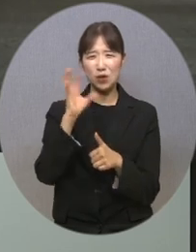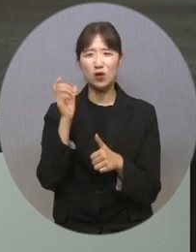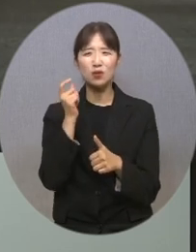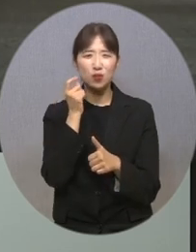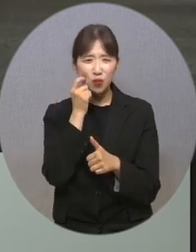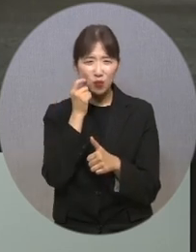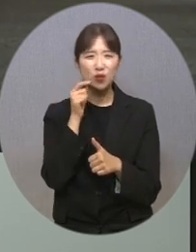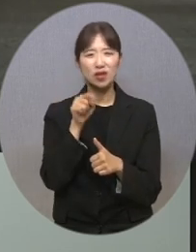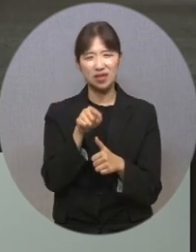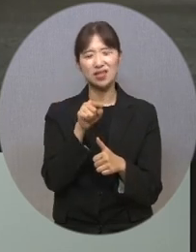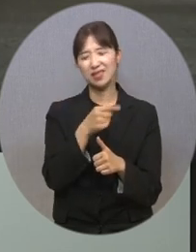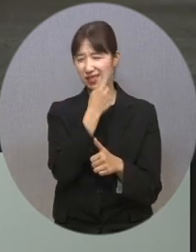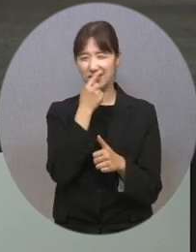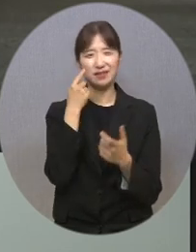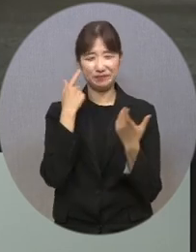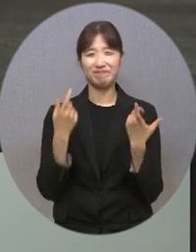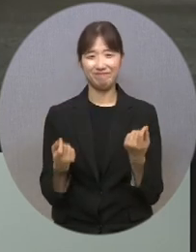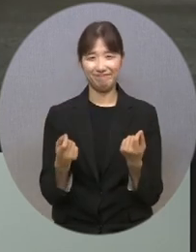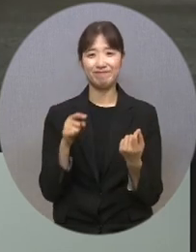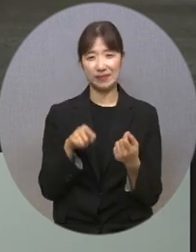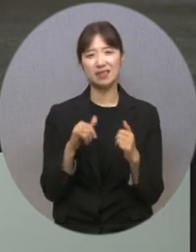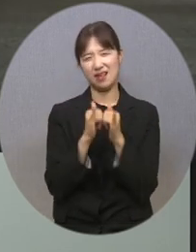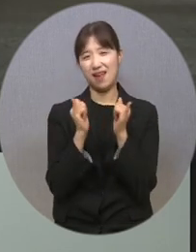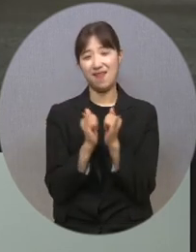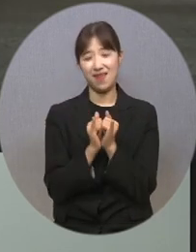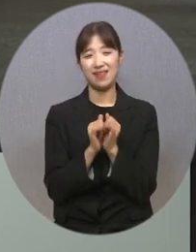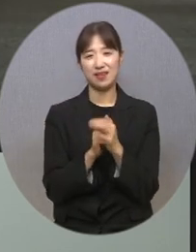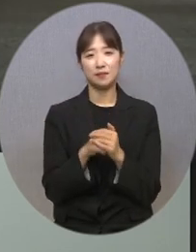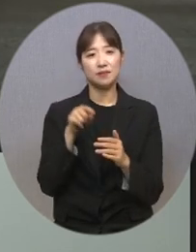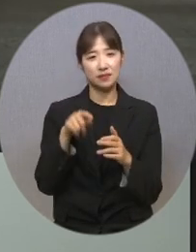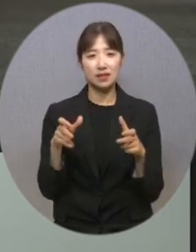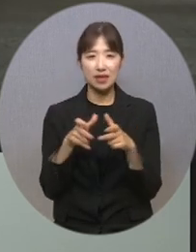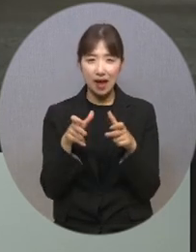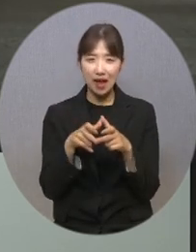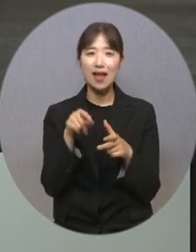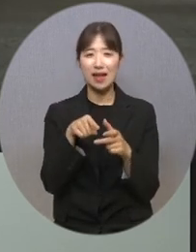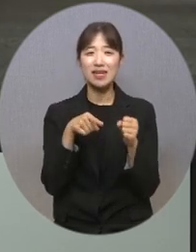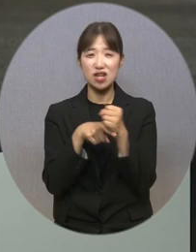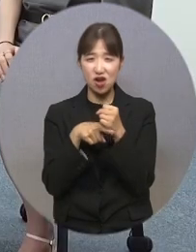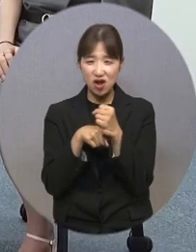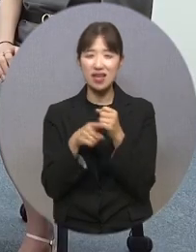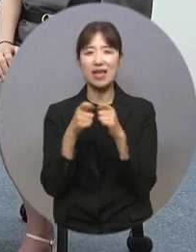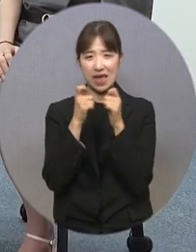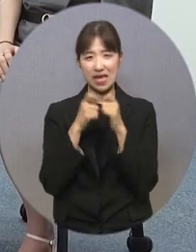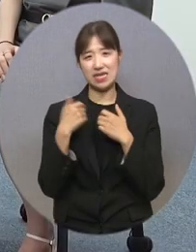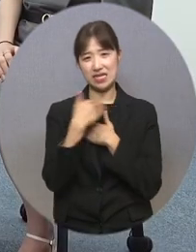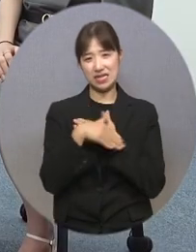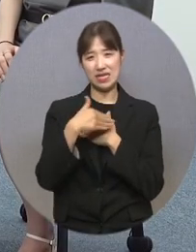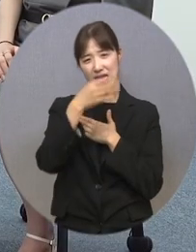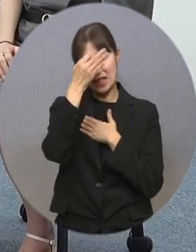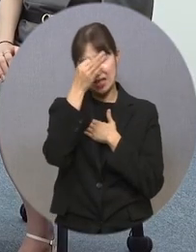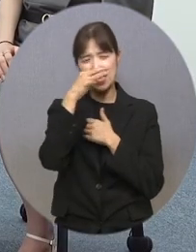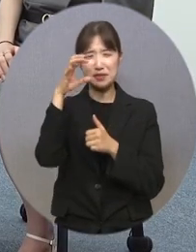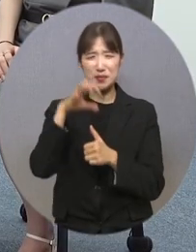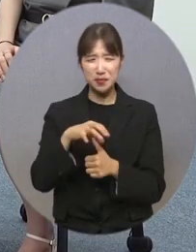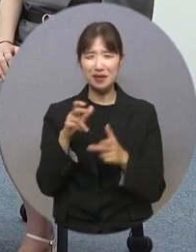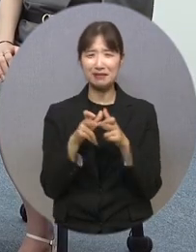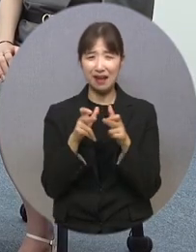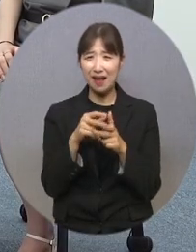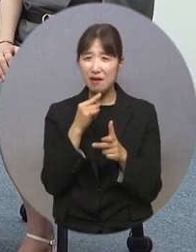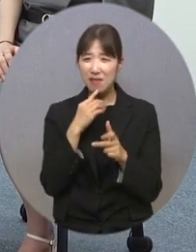벗어나지 못한다는 반증이 되겠죠 이사회가 이 장애 정의도 이런 개인적인 실체적 기능 이외에